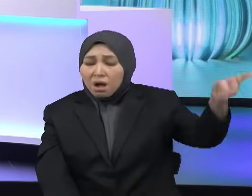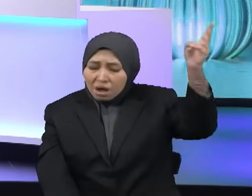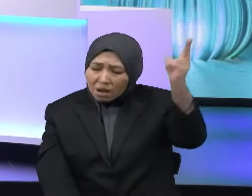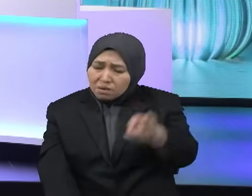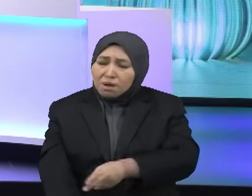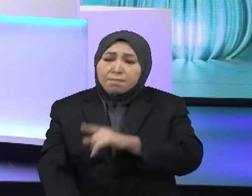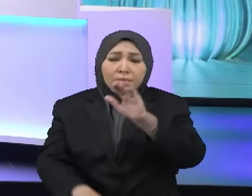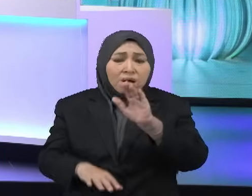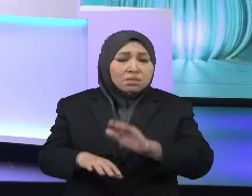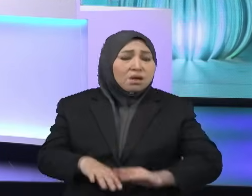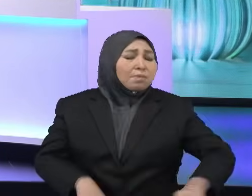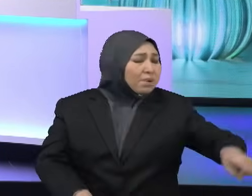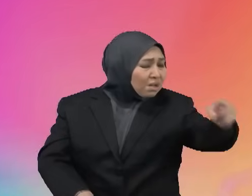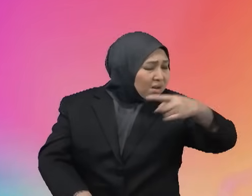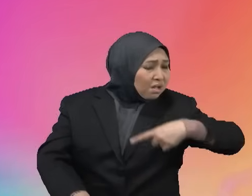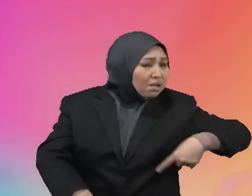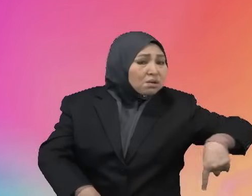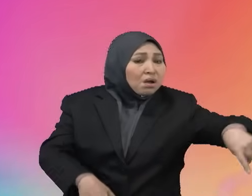محرمة